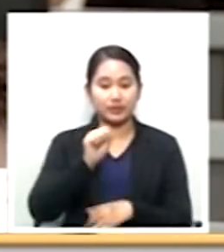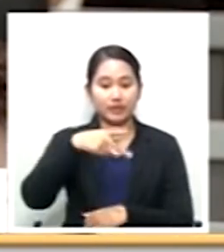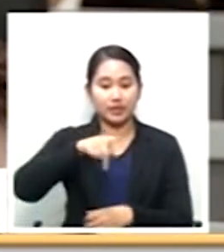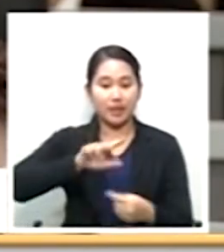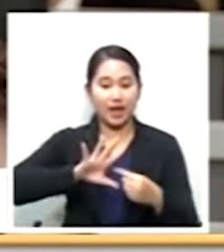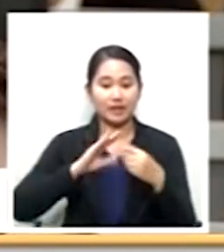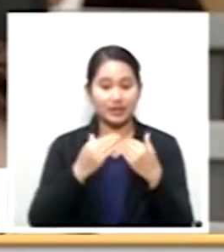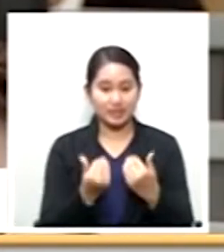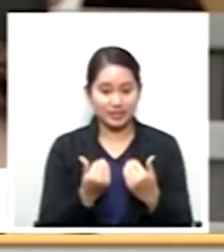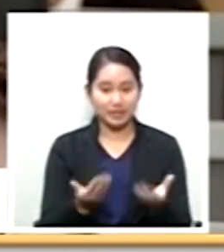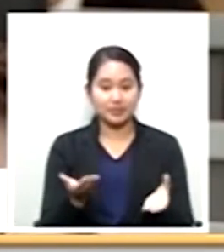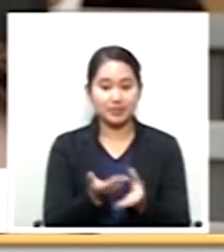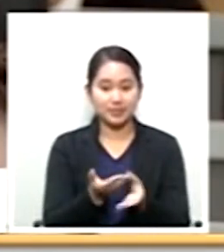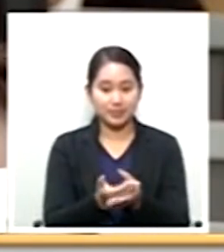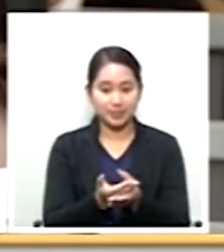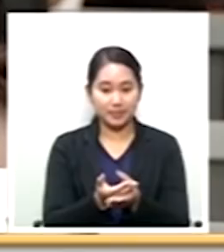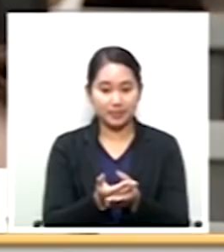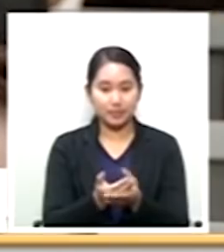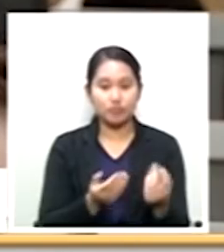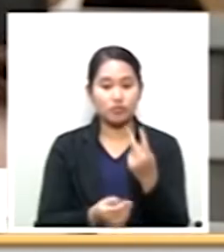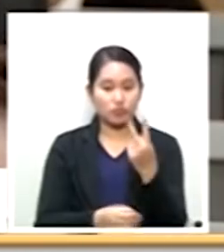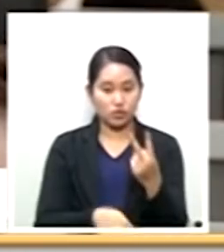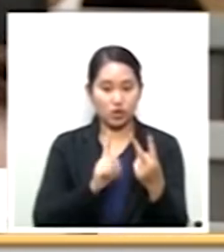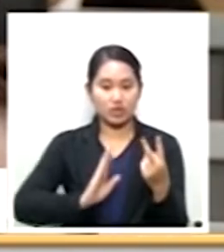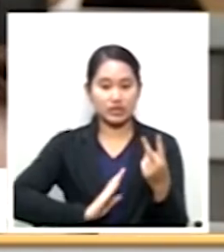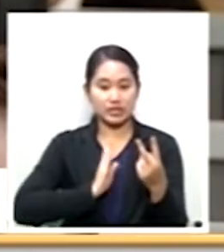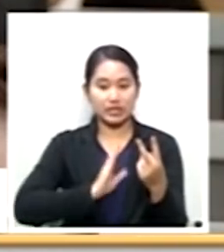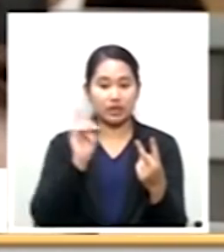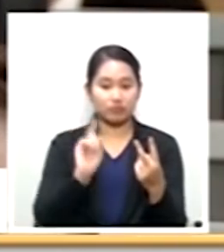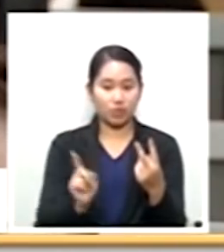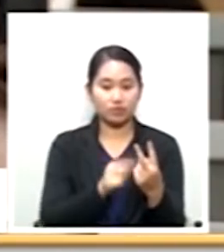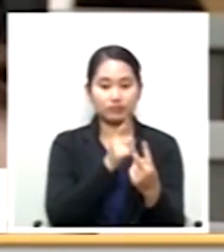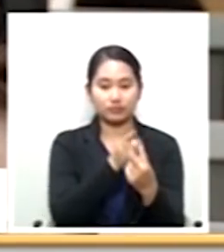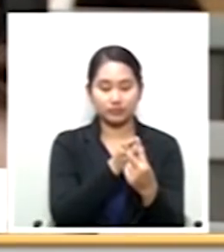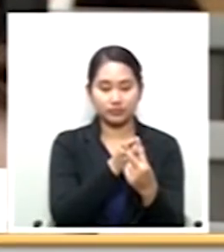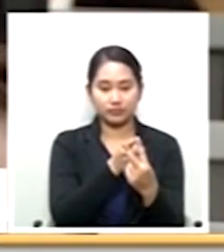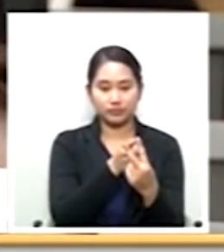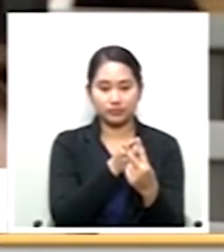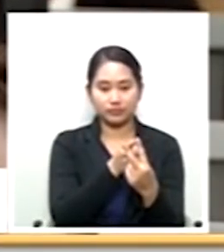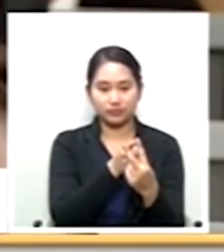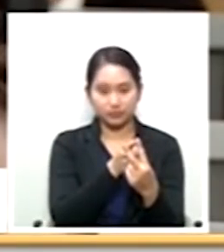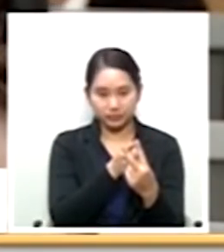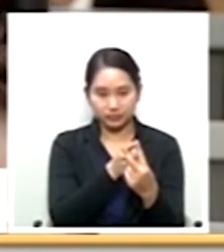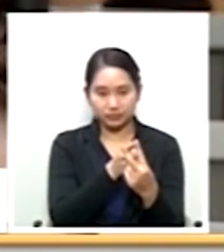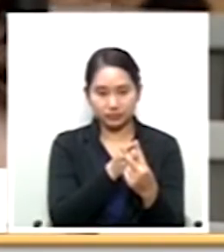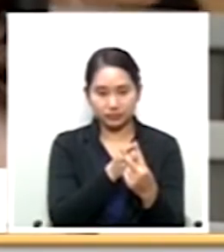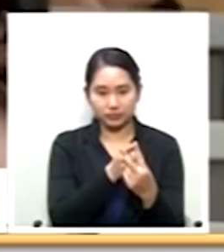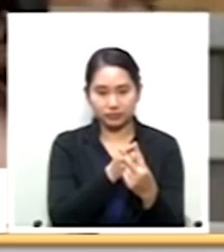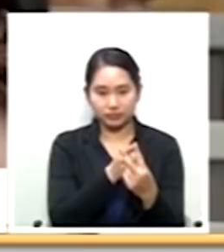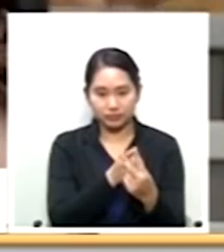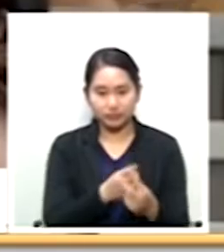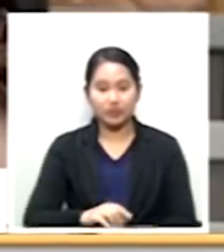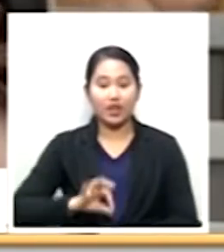พระราชบัญญัติแรกซึ่งเป็นเกียรติเป็นสีแก่สภาแห่งนี้ของเรานั่นก็คือพระราชบัญญัติว่าด้วยเหรียญตาของรัชสมั